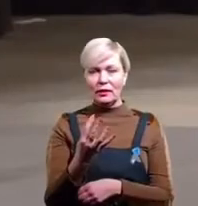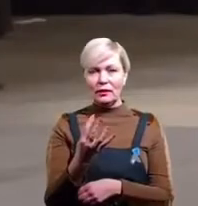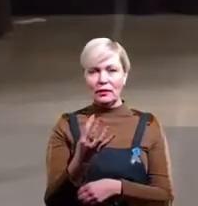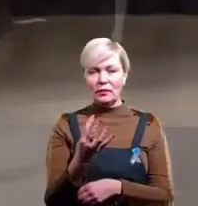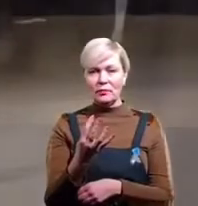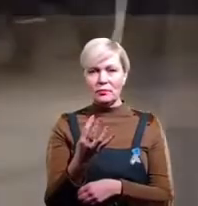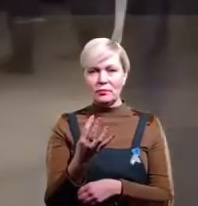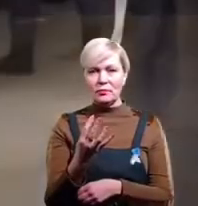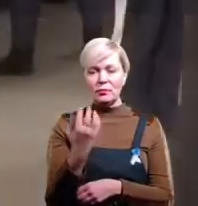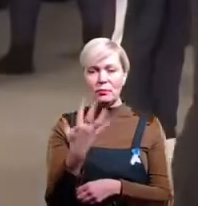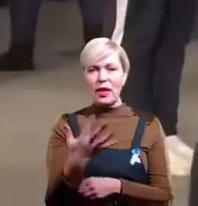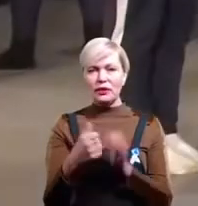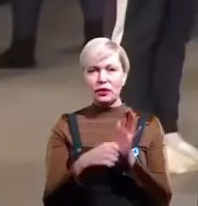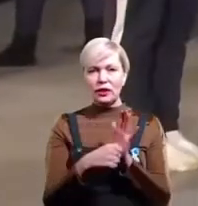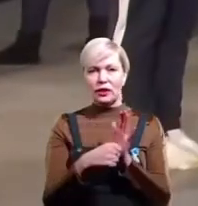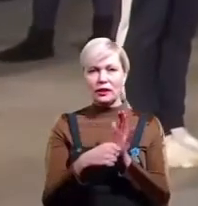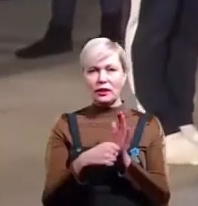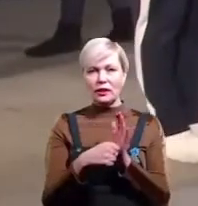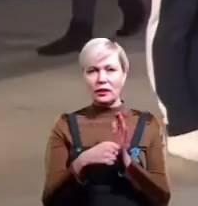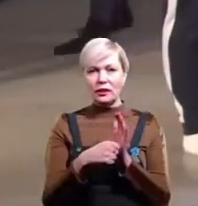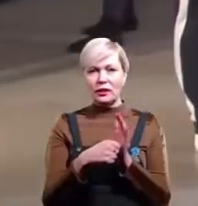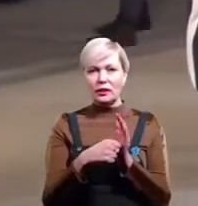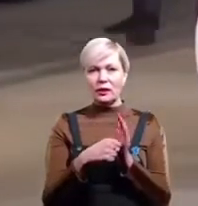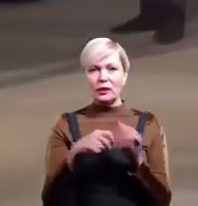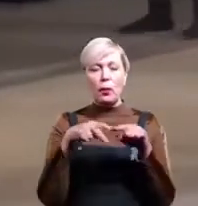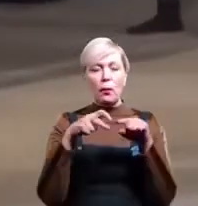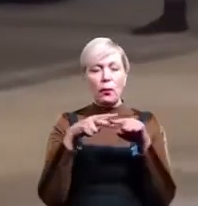Да, 5, 6 и на полупальцах.